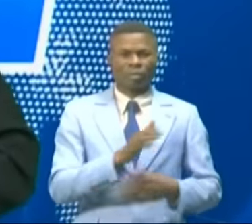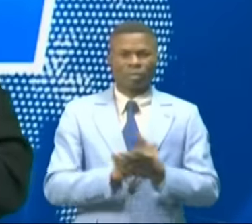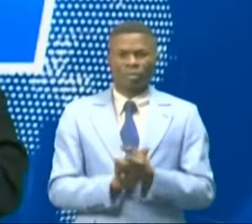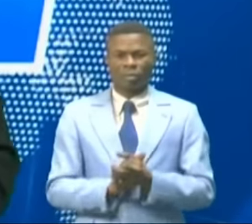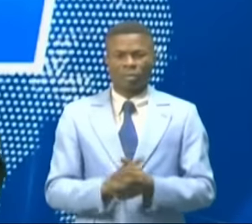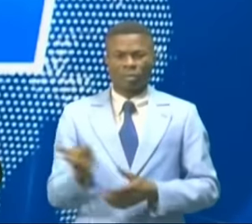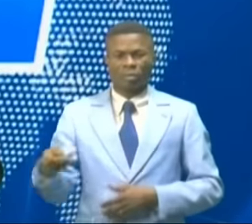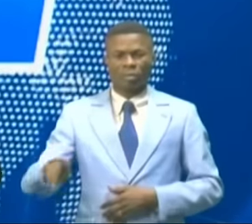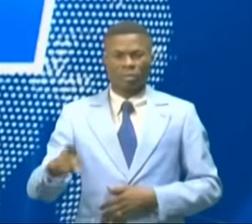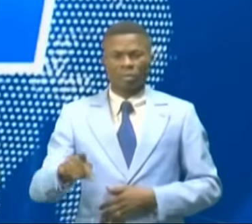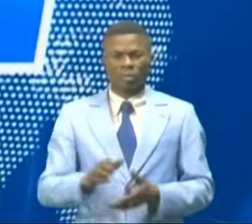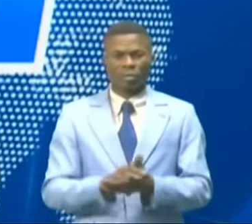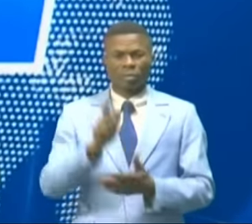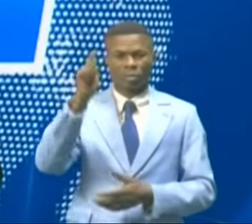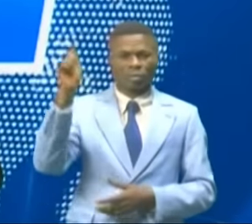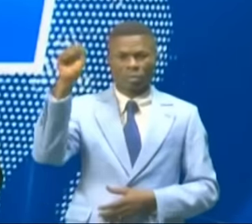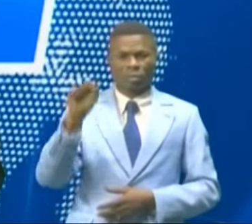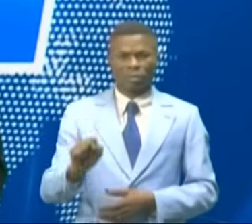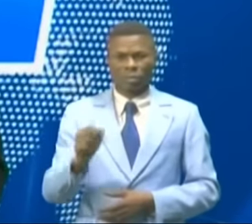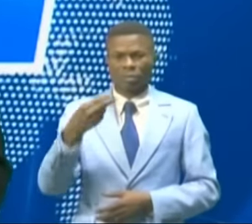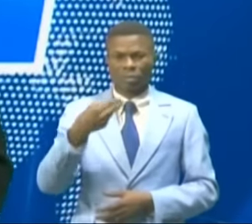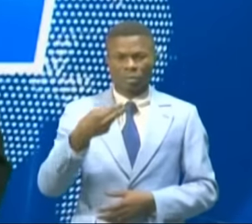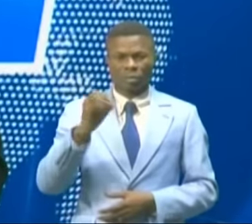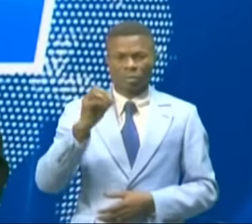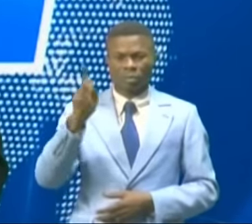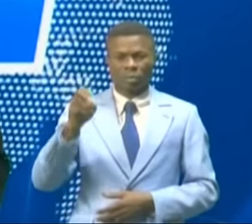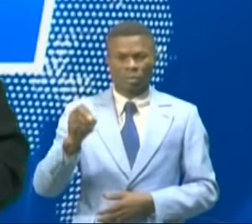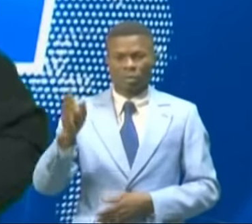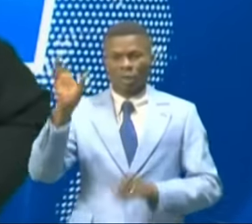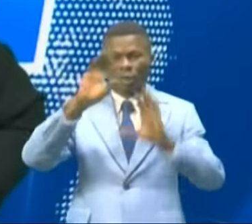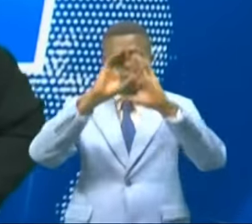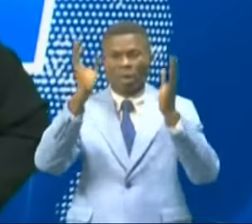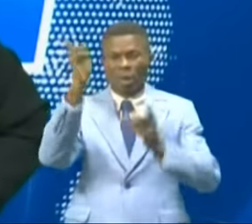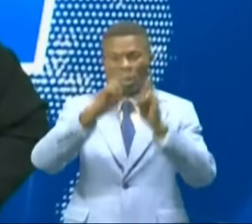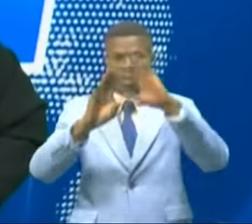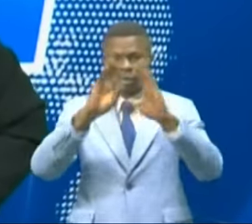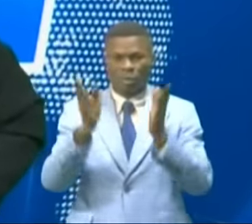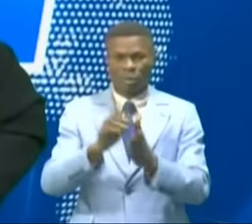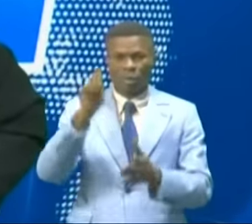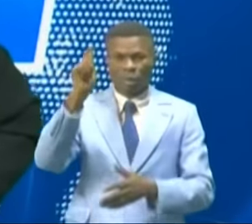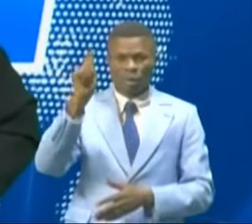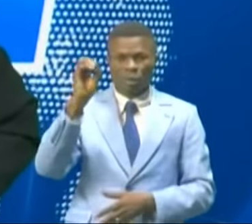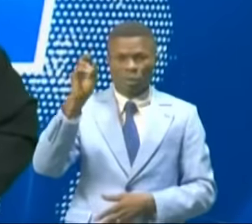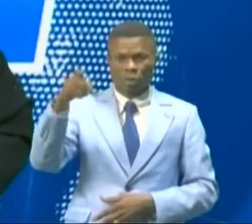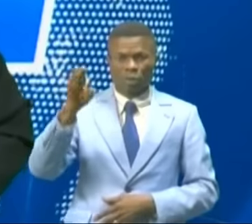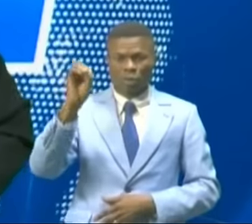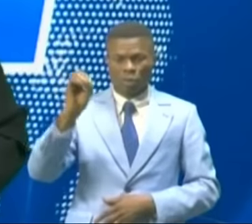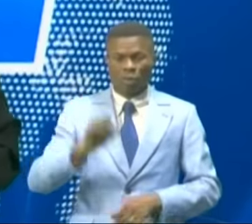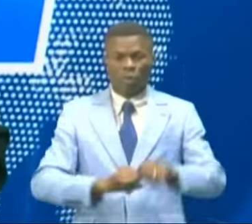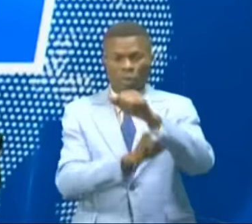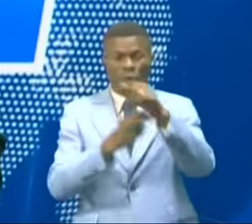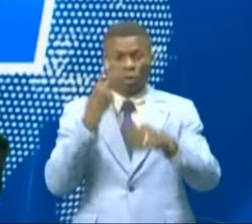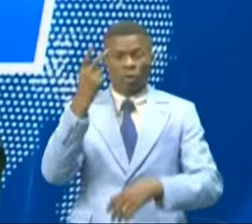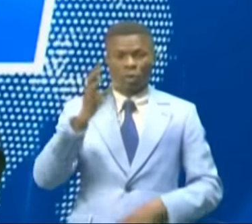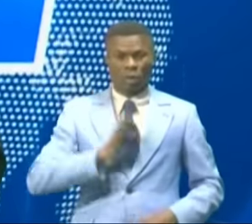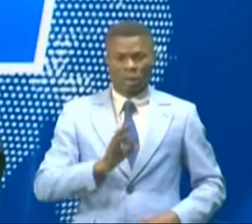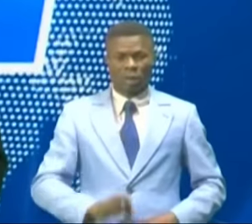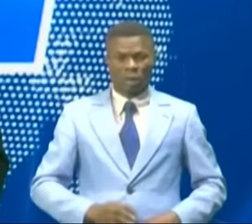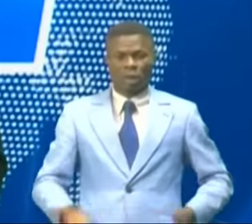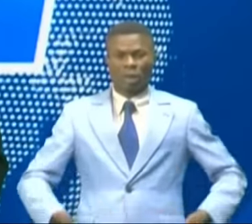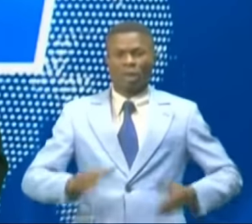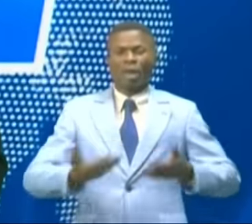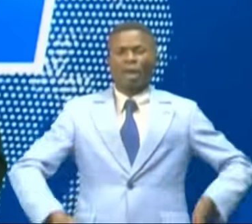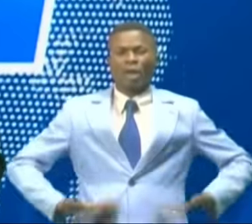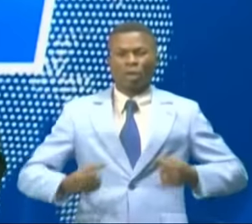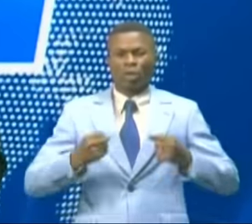Dans la province de la Tshopo, la communauté Topoké s'aligne derrière la vision du chef de l'État et elle salue la